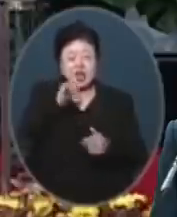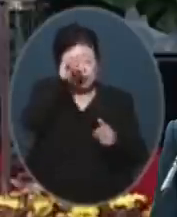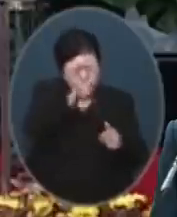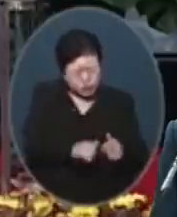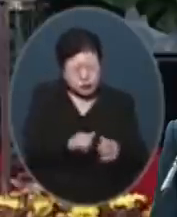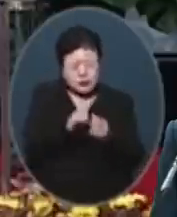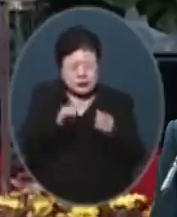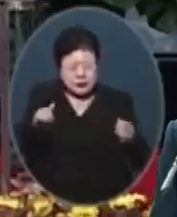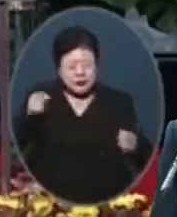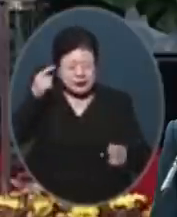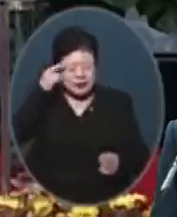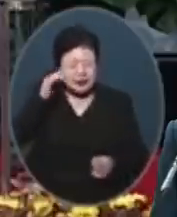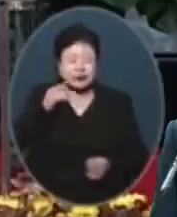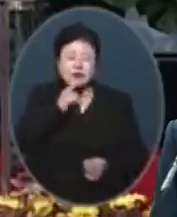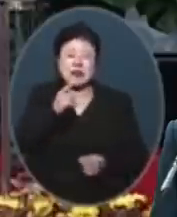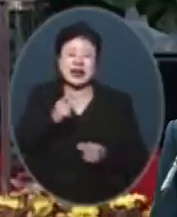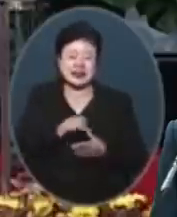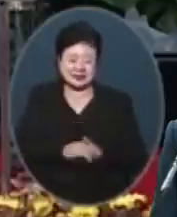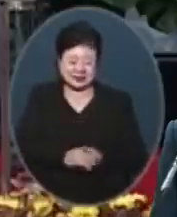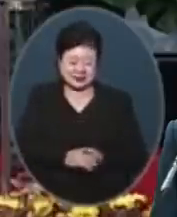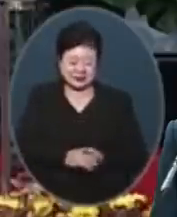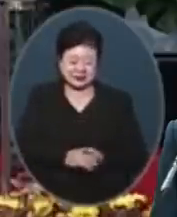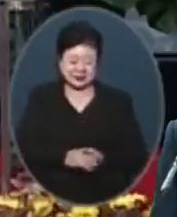충성스러운 사람이 되겠다고 말하라고.